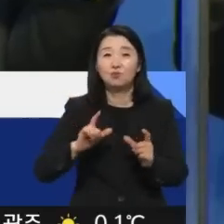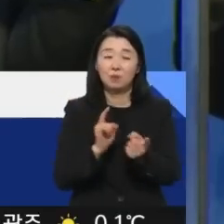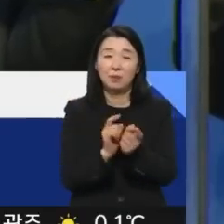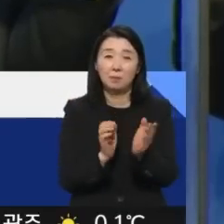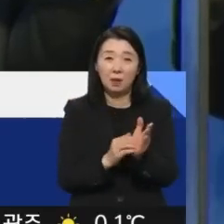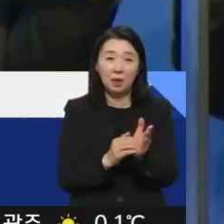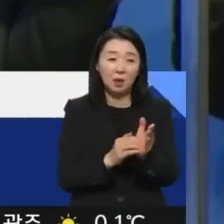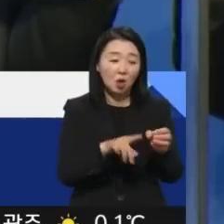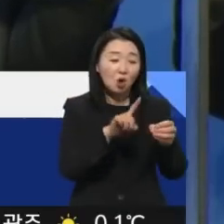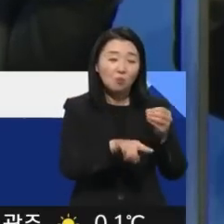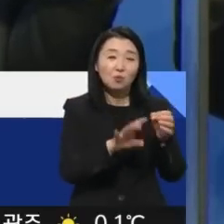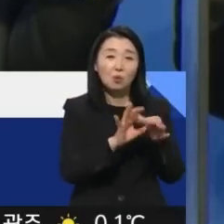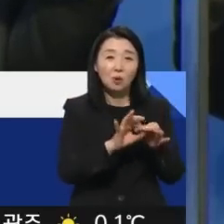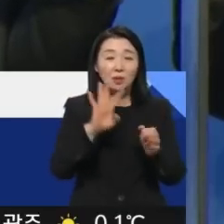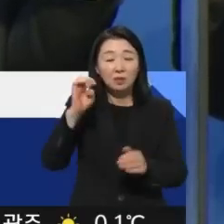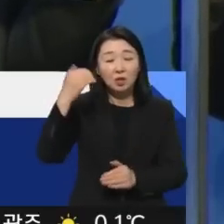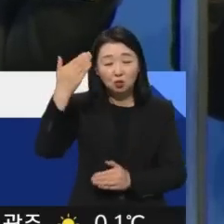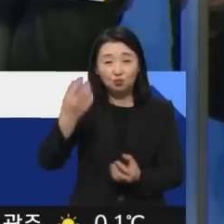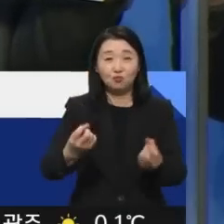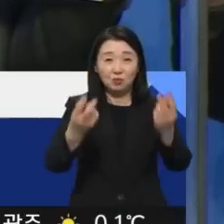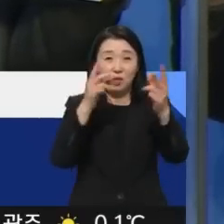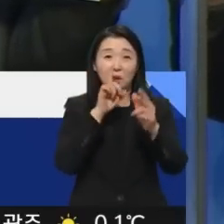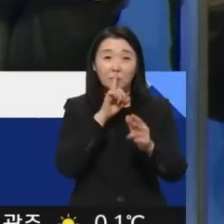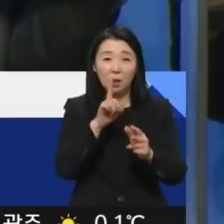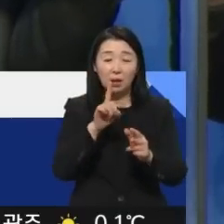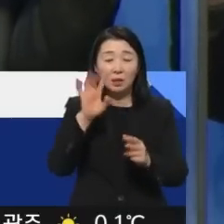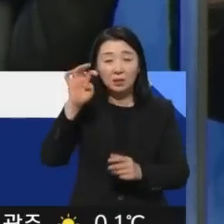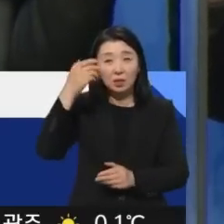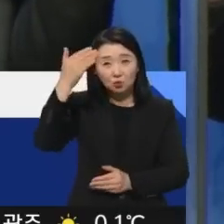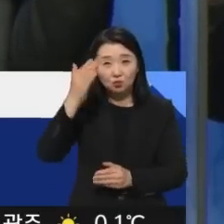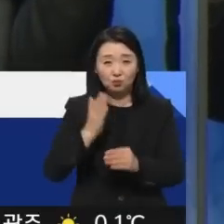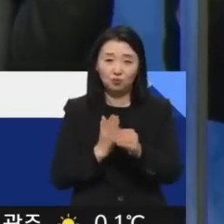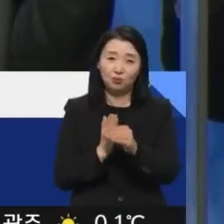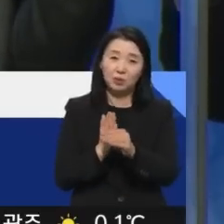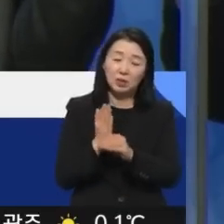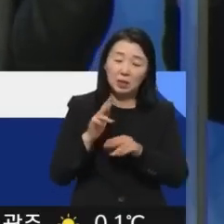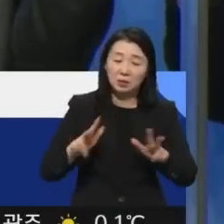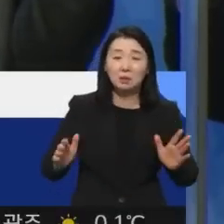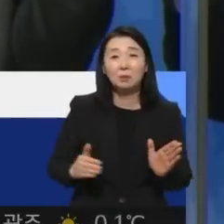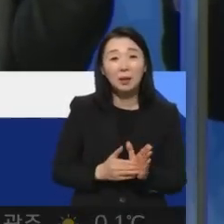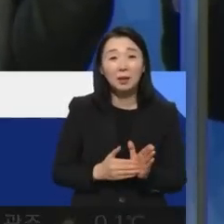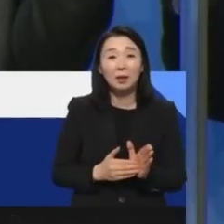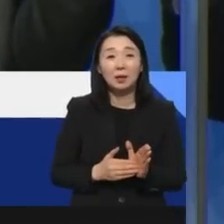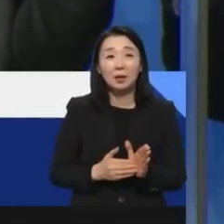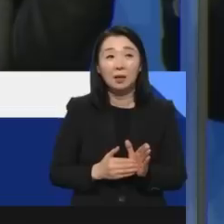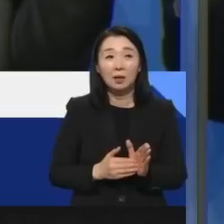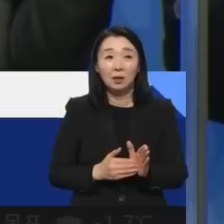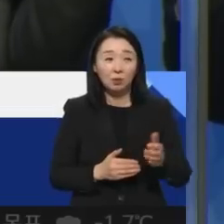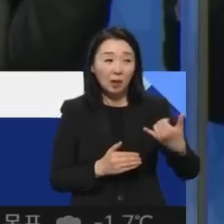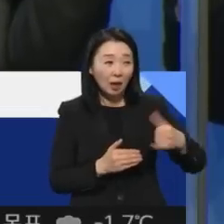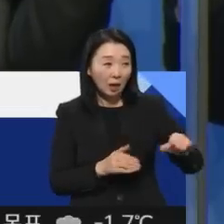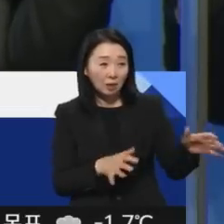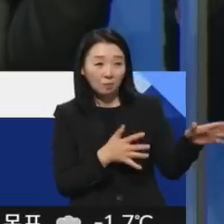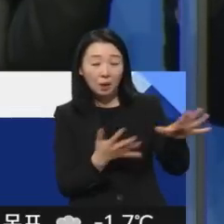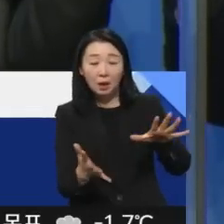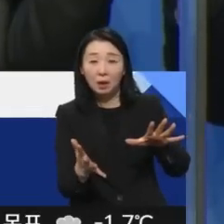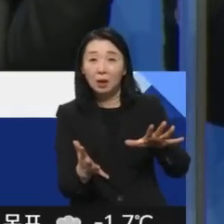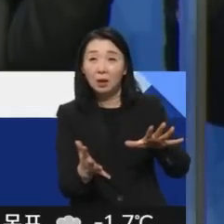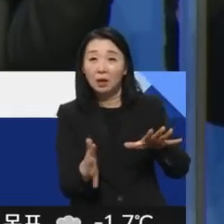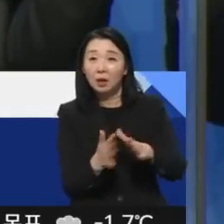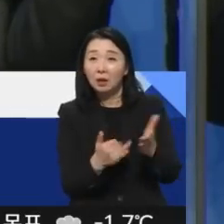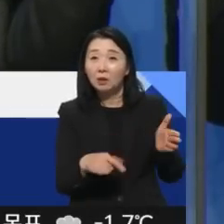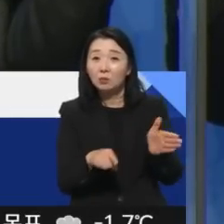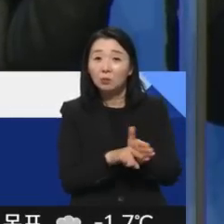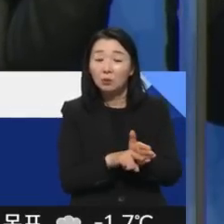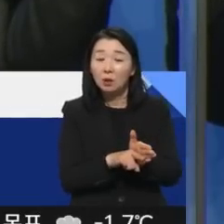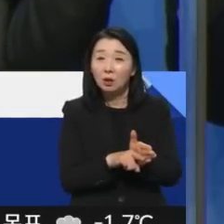종교에서는 49제라고도 합니다. 49일이 지난 지금까지 우리 아이들, 가족들을 위한